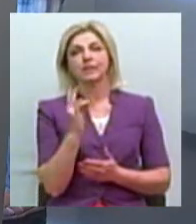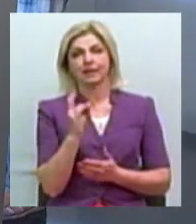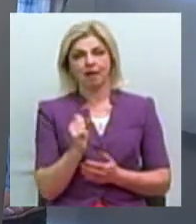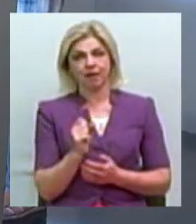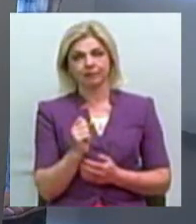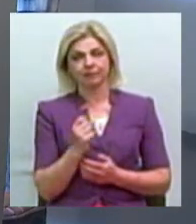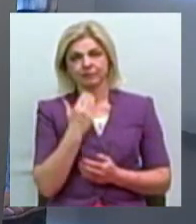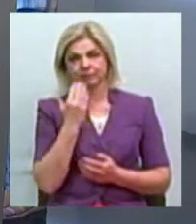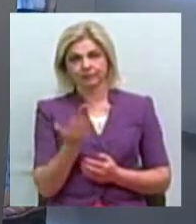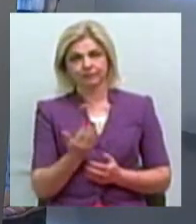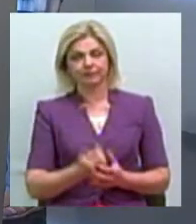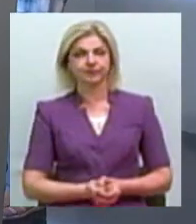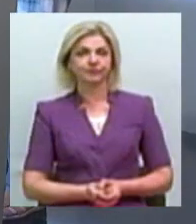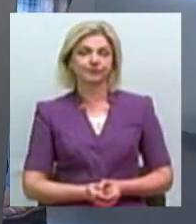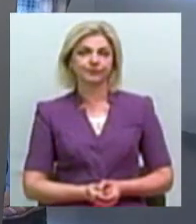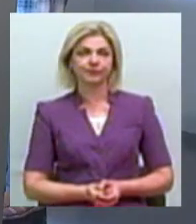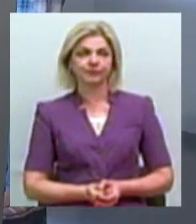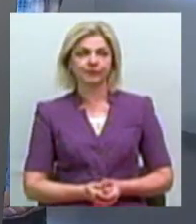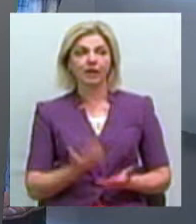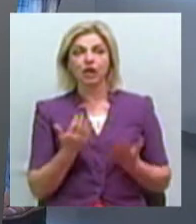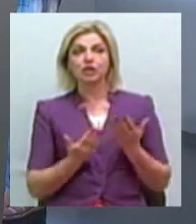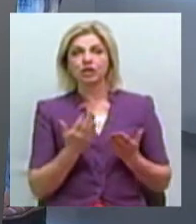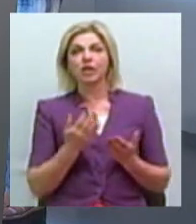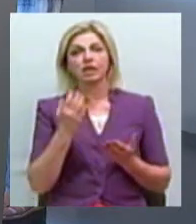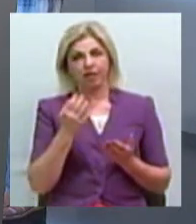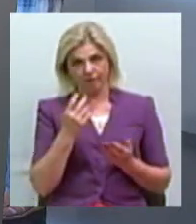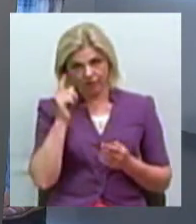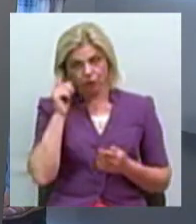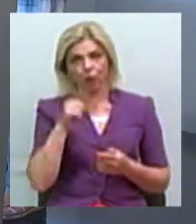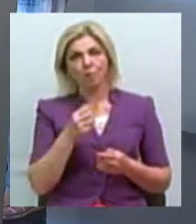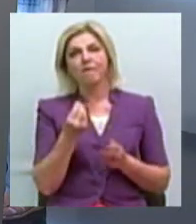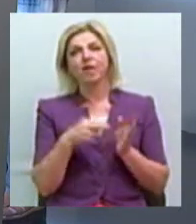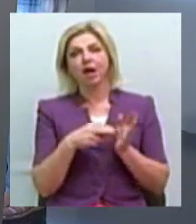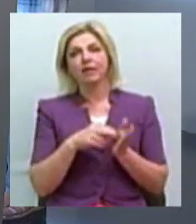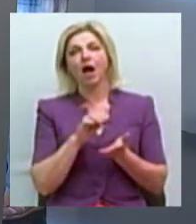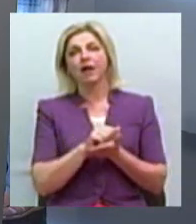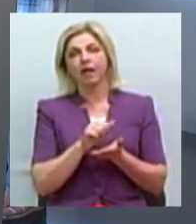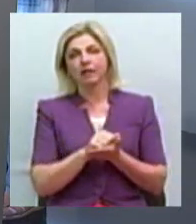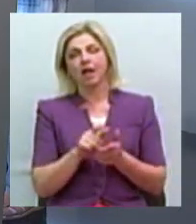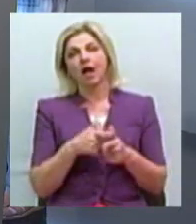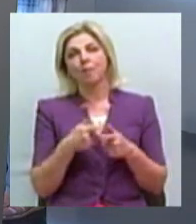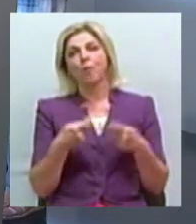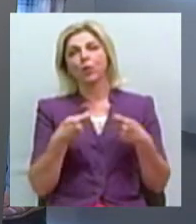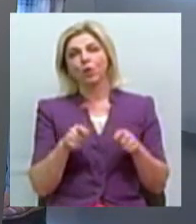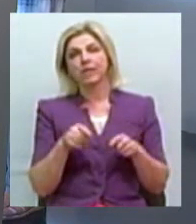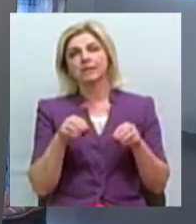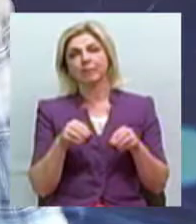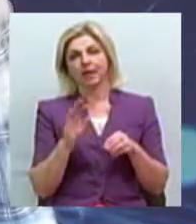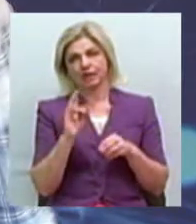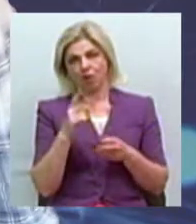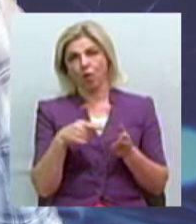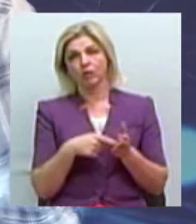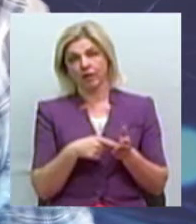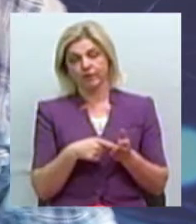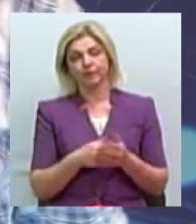є фахівець. Чи відома вартість оренди або продажу землі в Миколаєві, чи по всьому? Да,